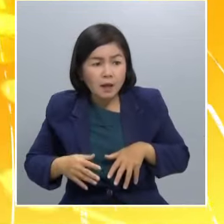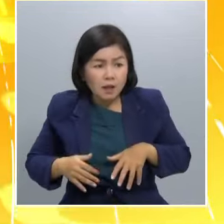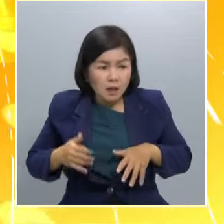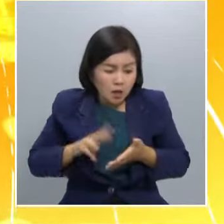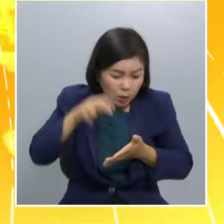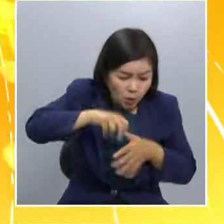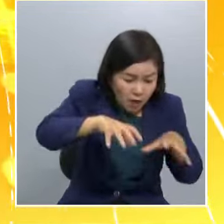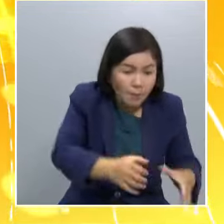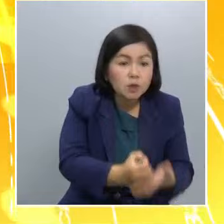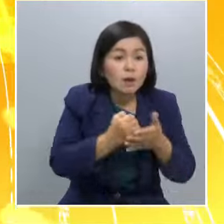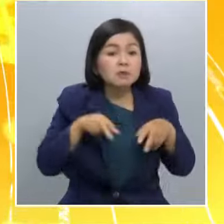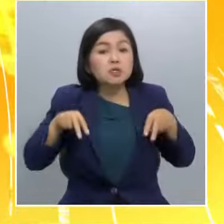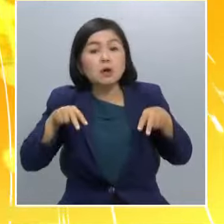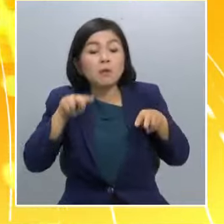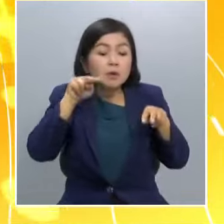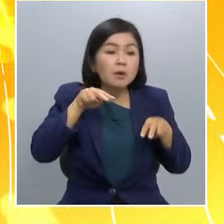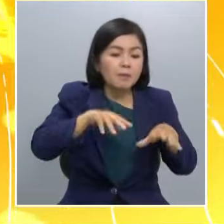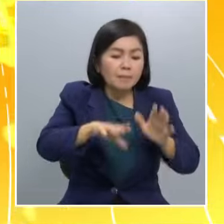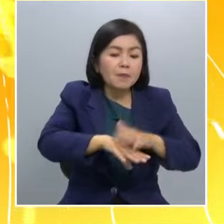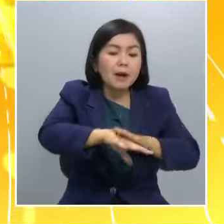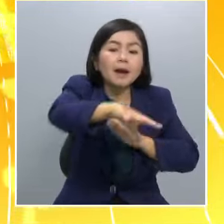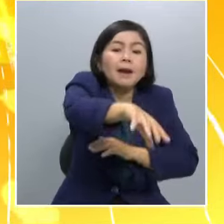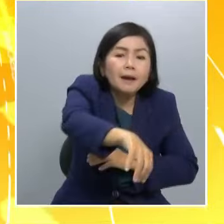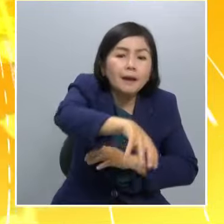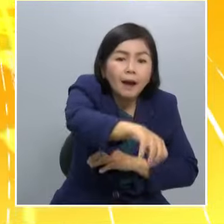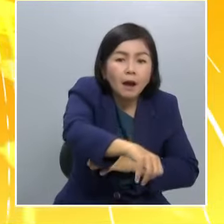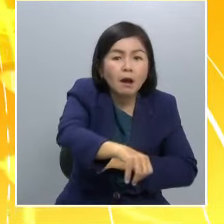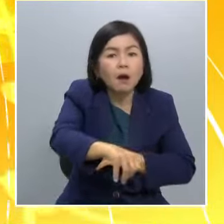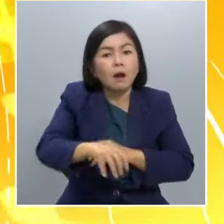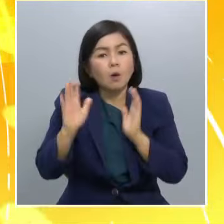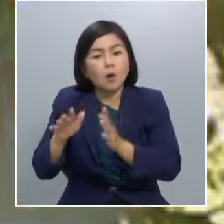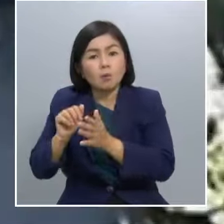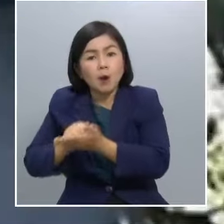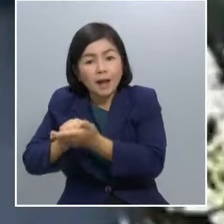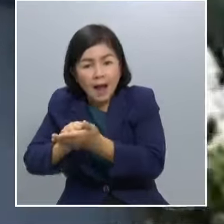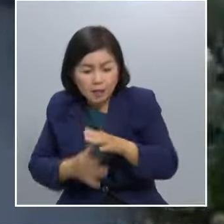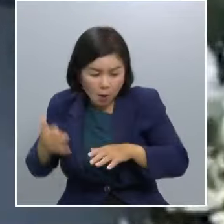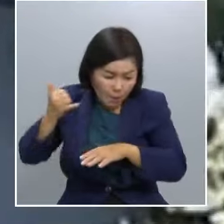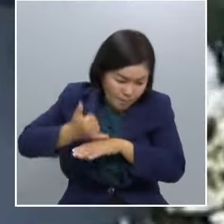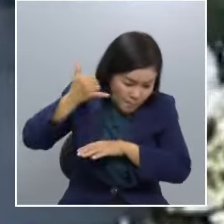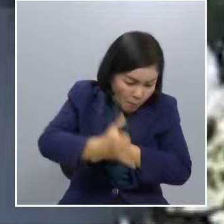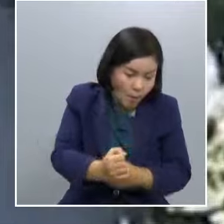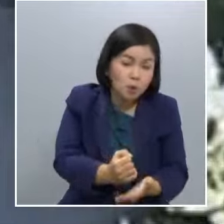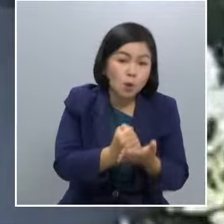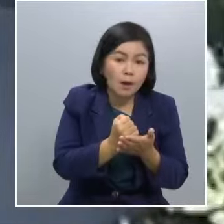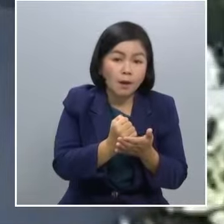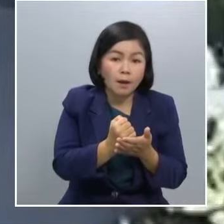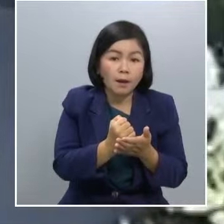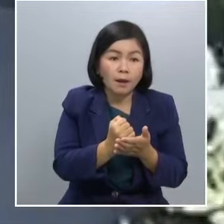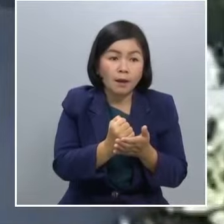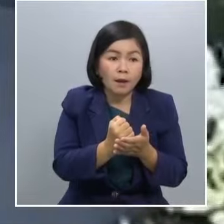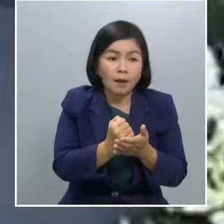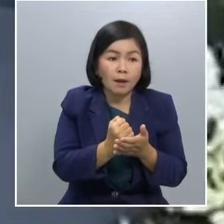ว่าเหมือนยืนยื่นมืออย่างเงี้ยค่ะเนี่ยพนักงานโดดเลยอ้าท่านผู้ชม